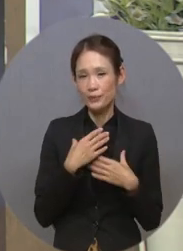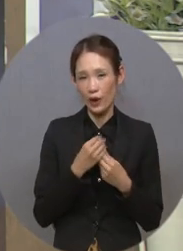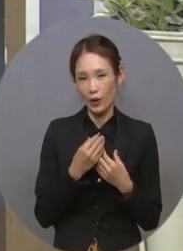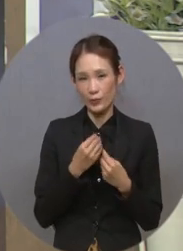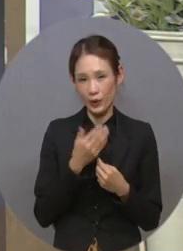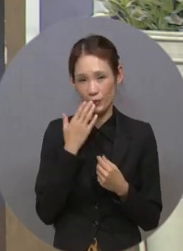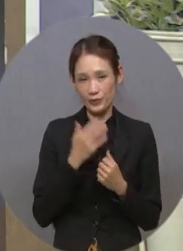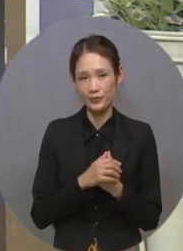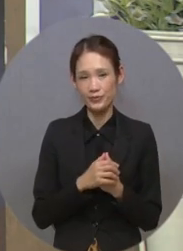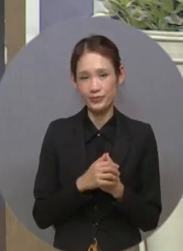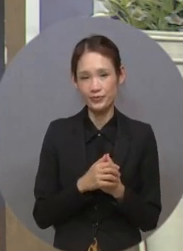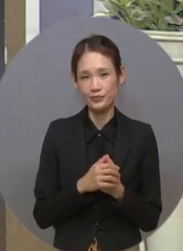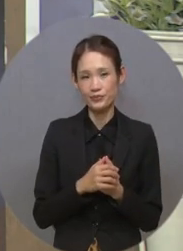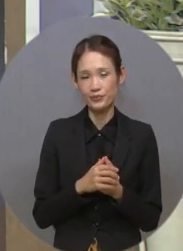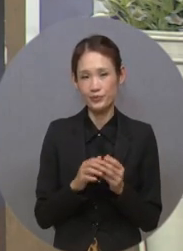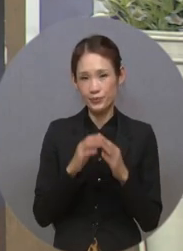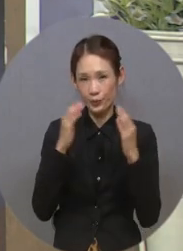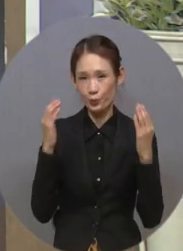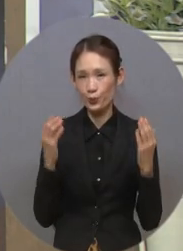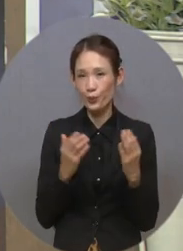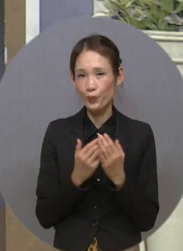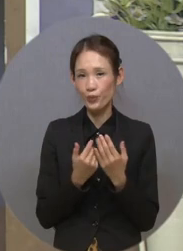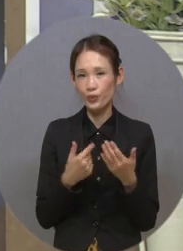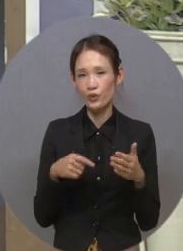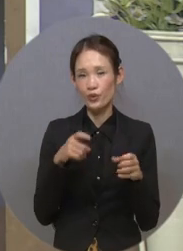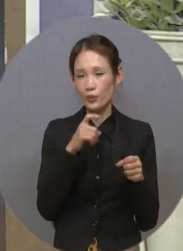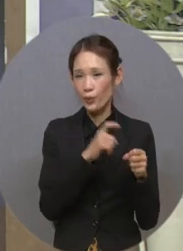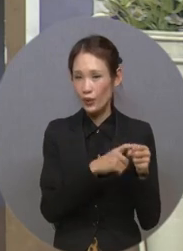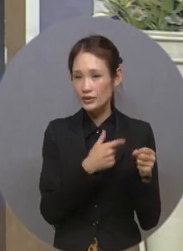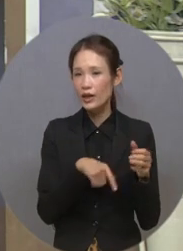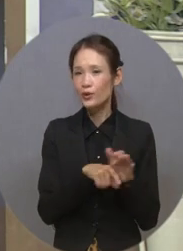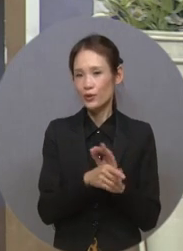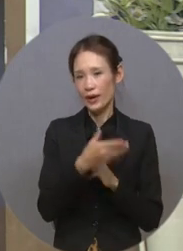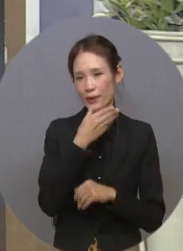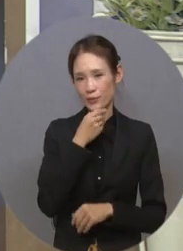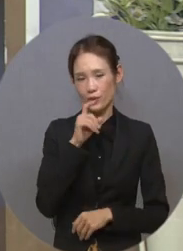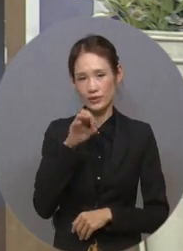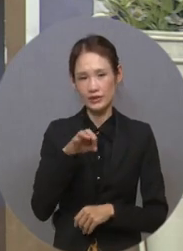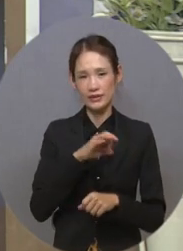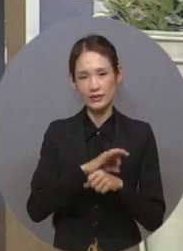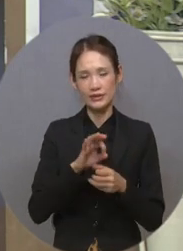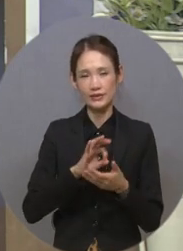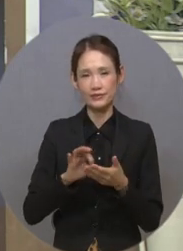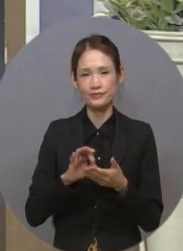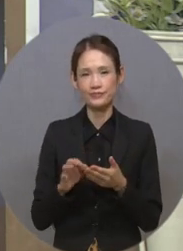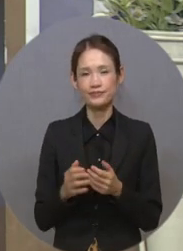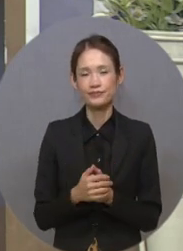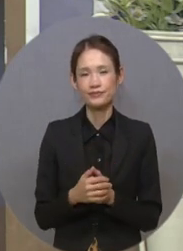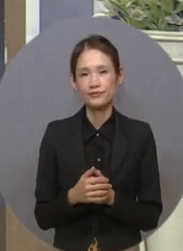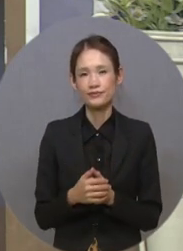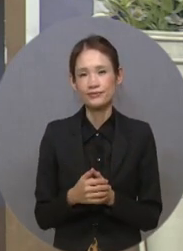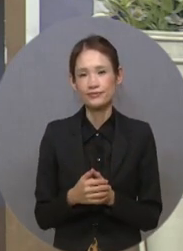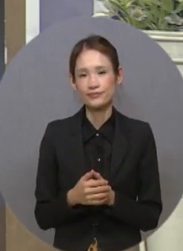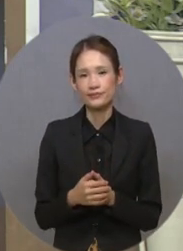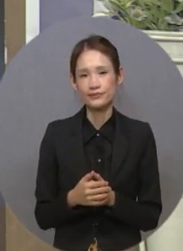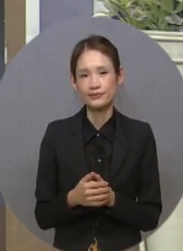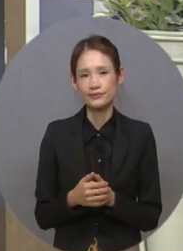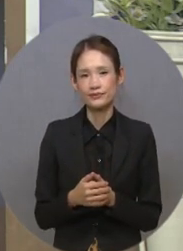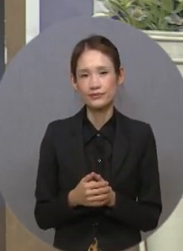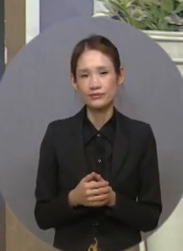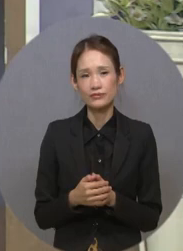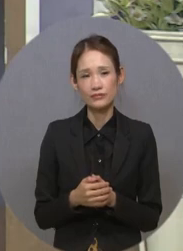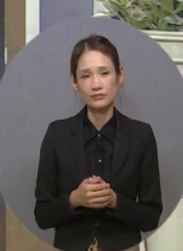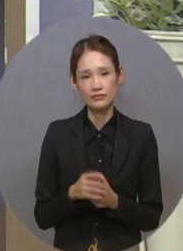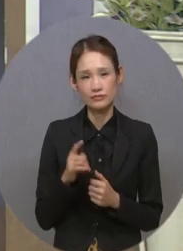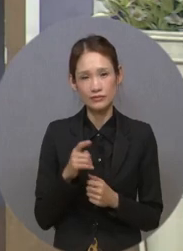네. 네, 그런 부분들은 모두를 위한 네. 복지 예산이 아닐까 하는 그렇죠. 생각이 듭니다. 네. 네, 그래서 보니까